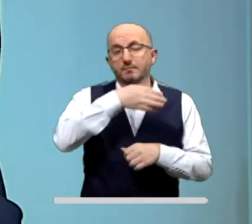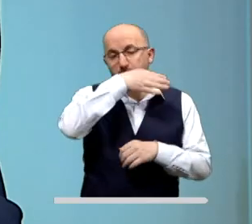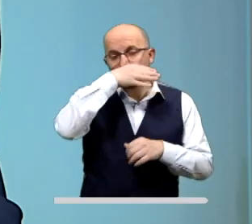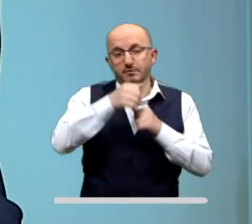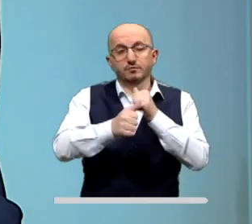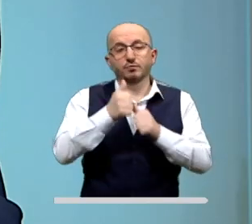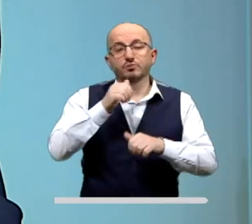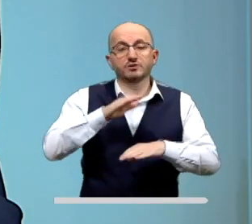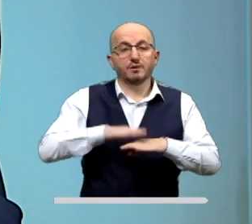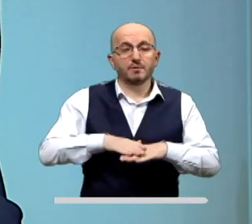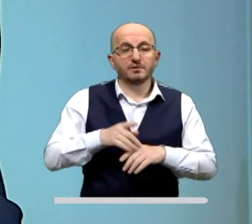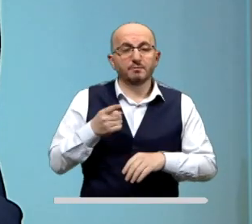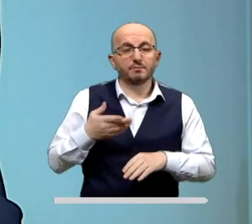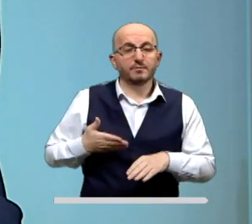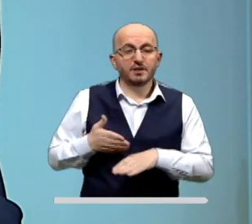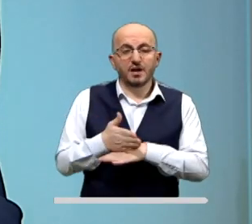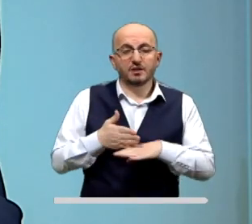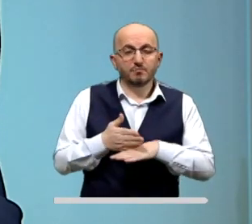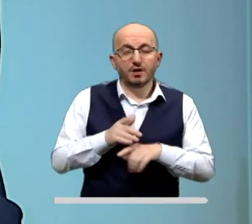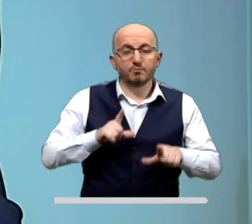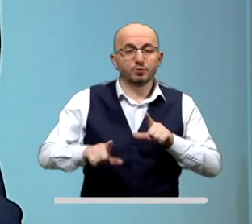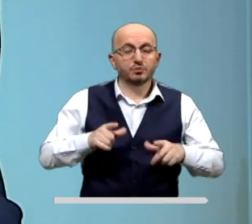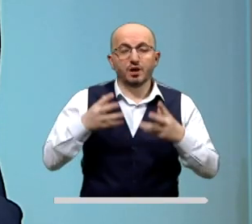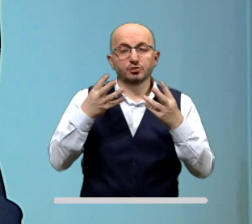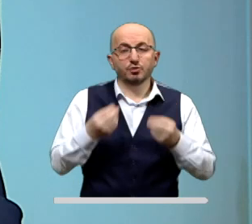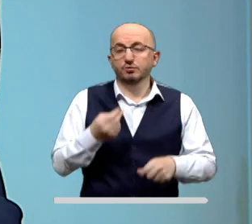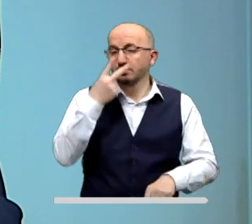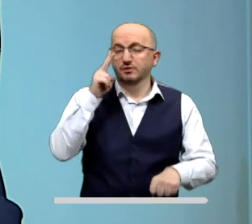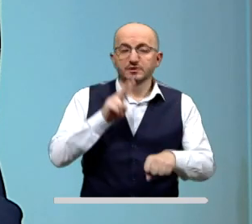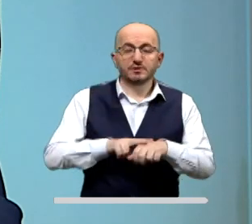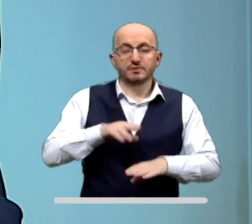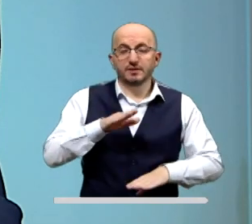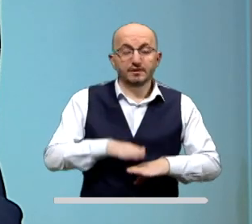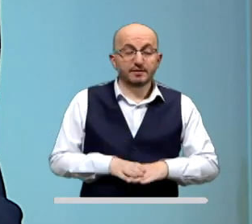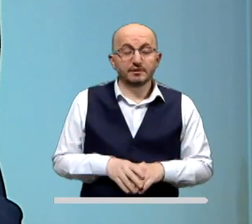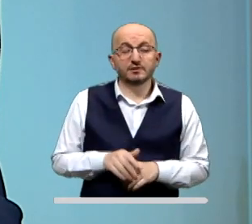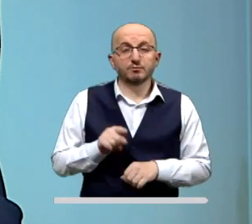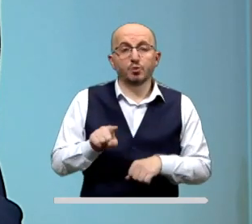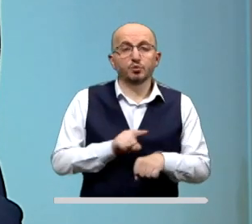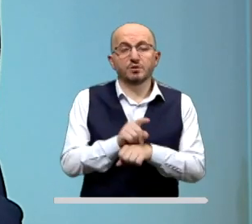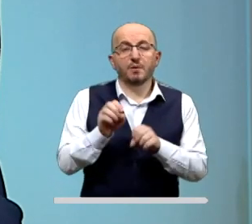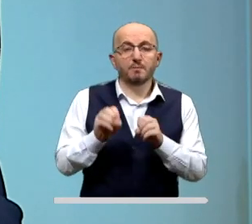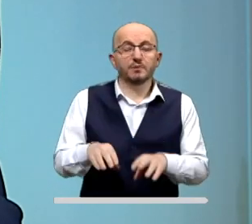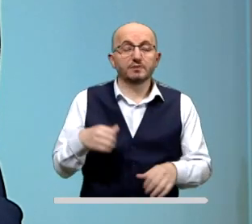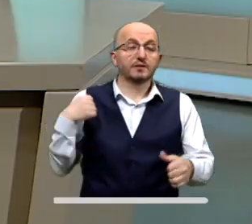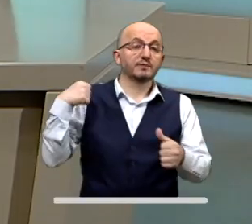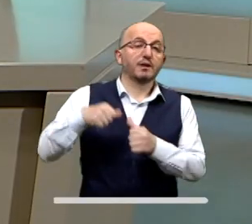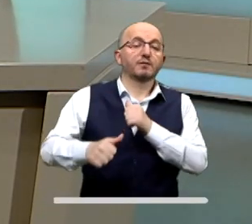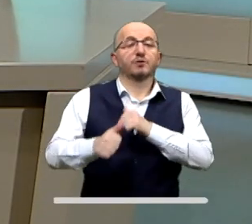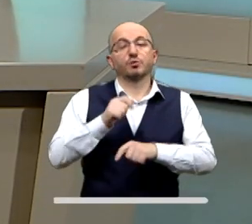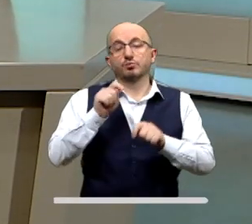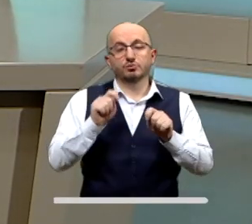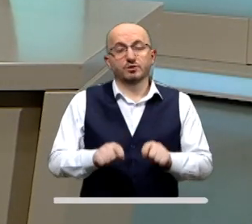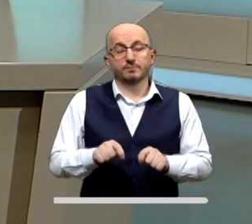yaparsan bir ekmeğe muhtaç olasın diye Ekmeğin üzerine yemin ettirdim o zaman bıraktık tekrar dönüş yaptı bu